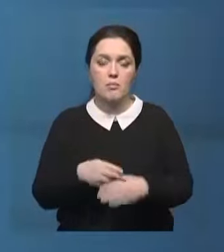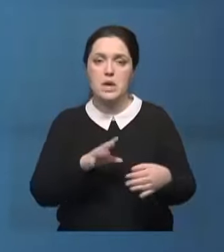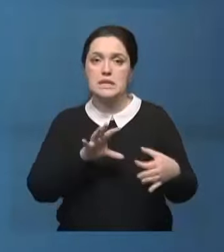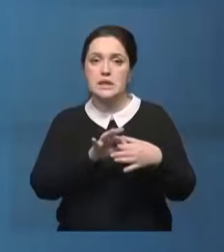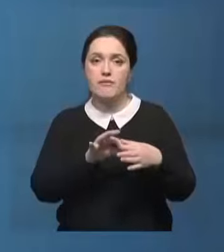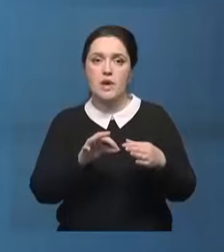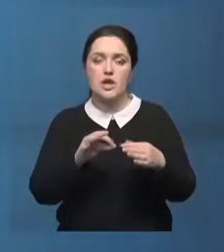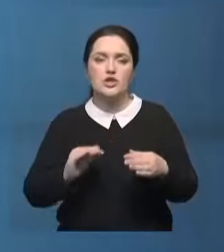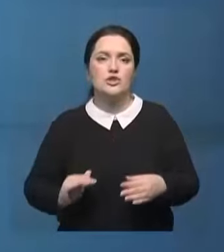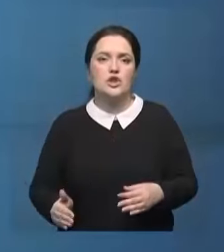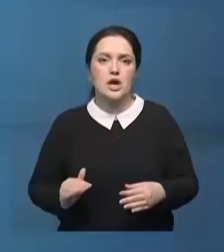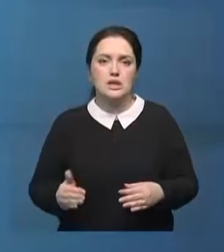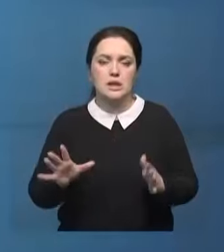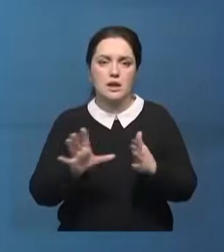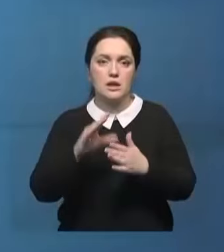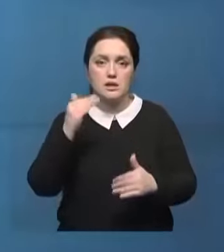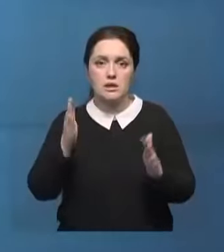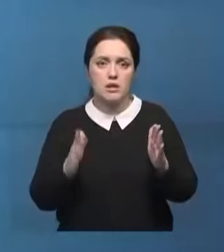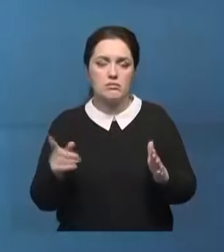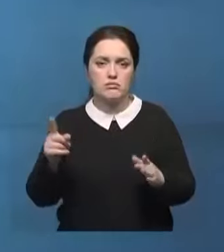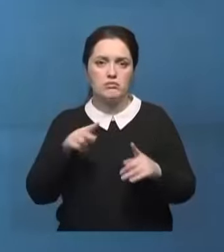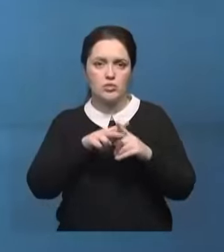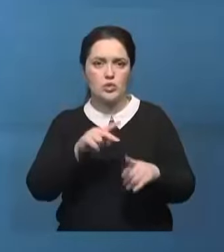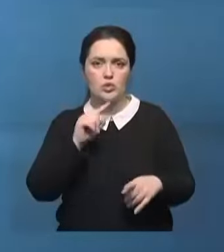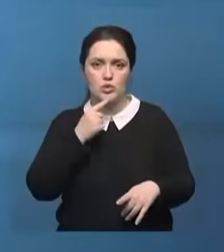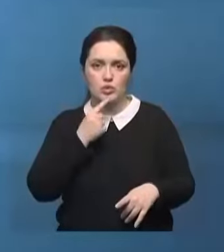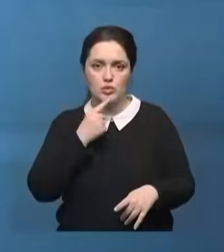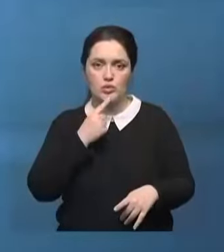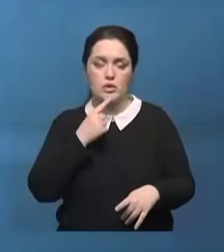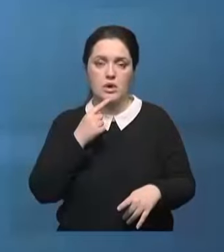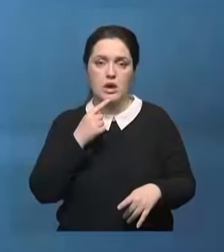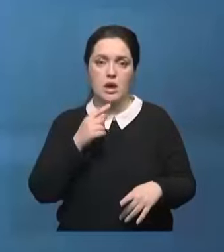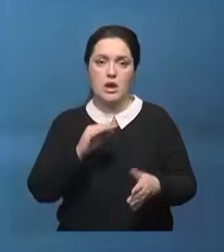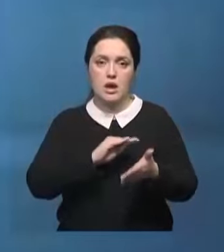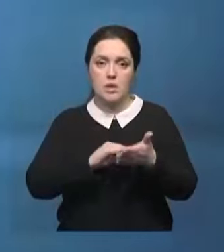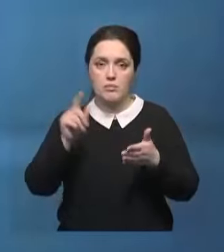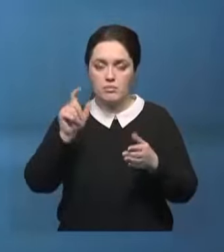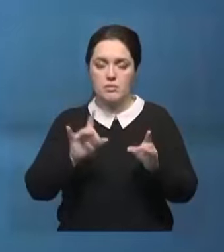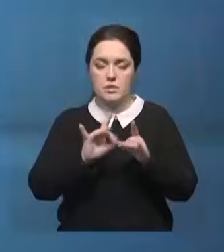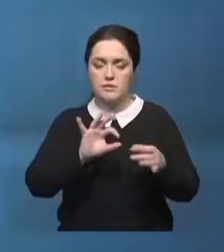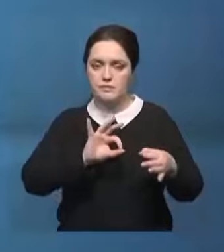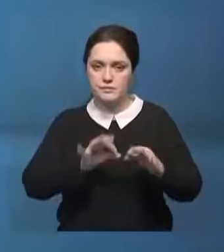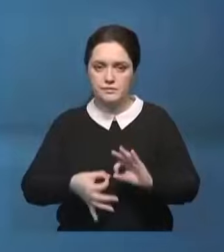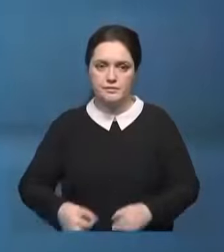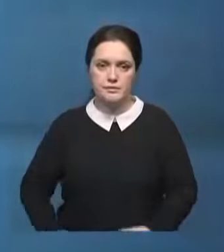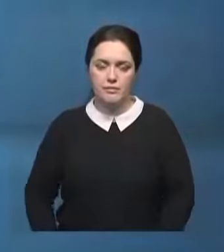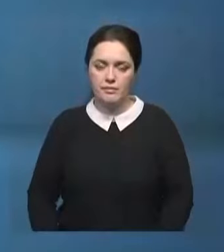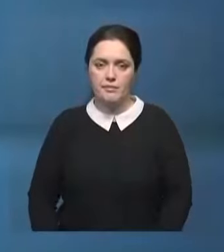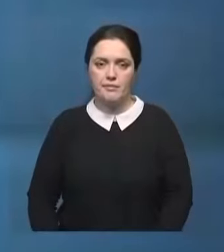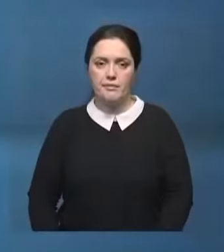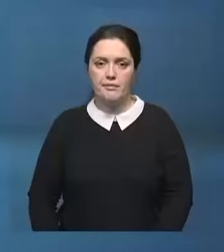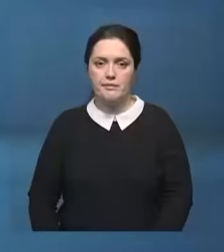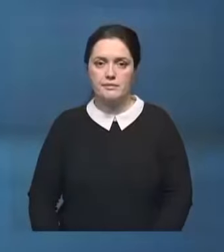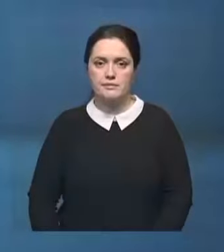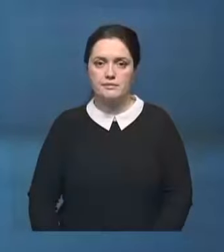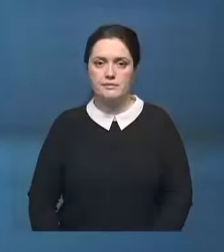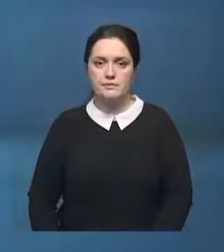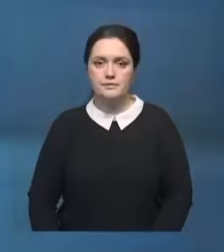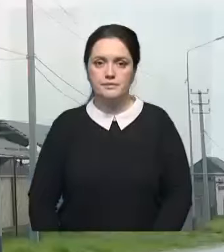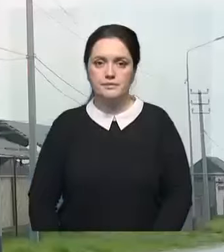частных трансформаторов, которые не выдерживали нагрузок. О том, как проводят сейчас электрификацию в мегаполисе, расскажем в следующем материале.